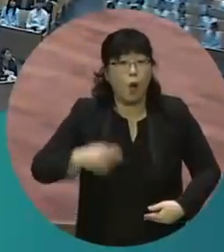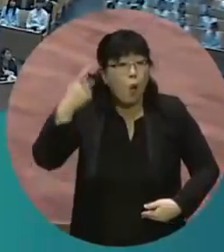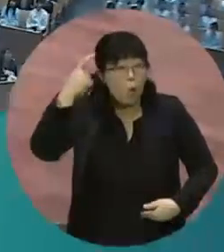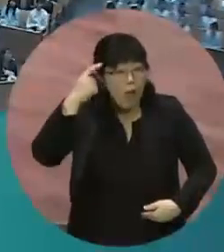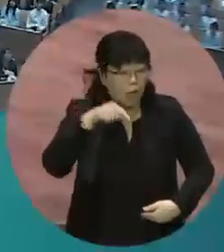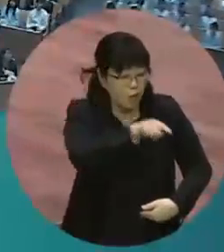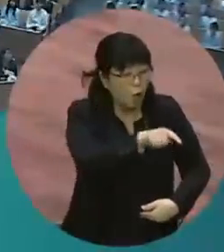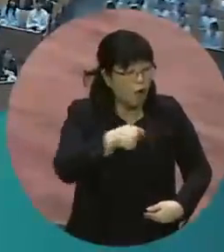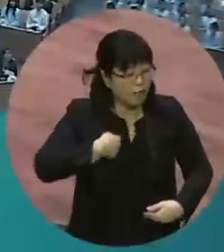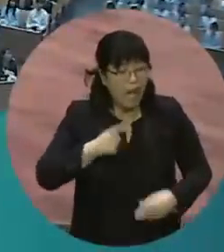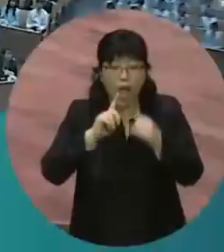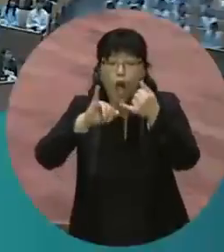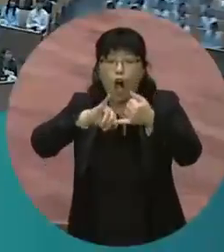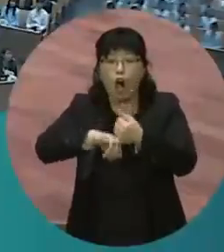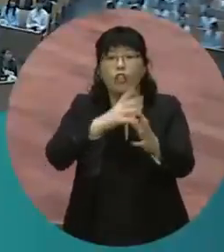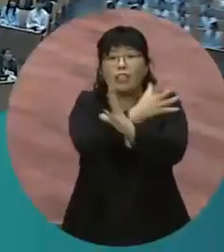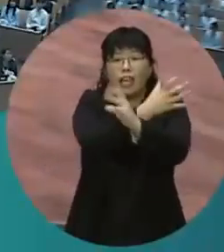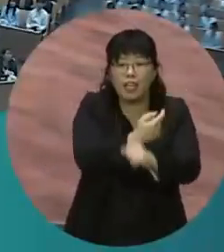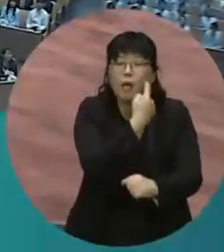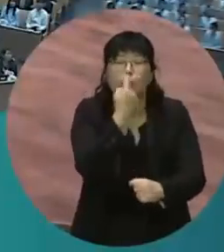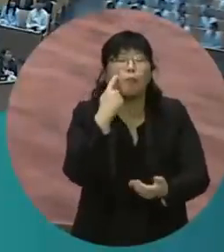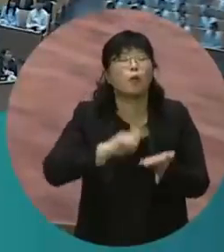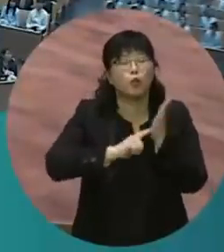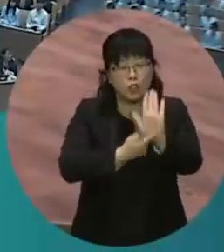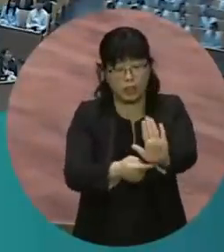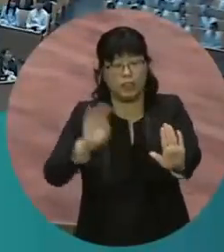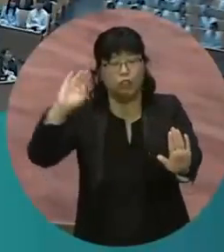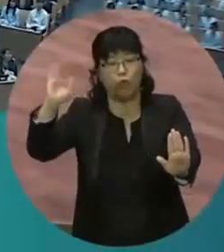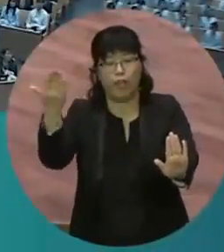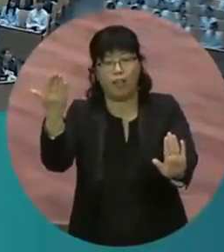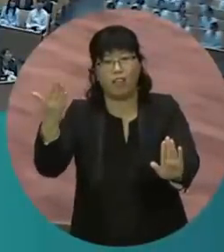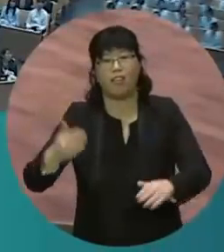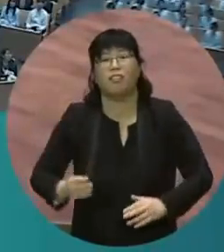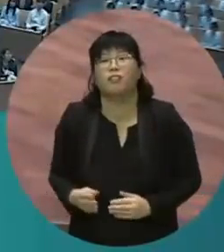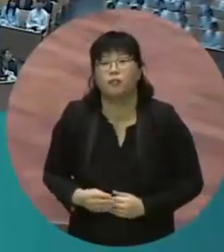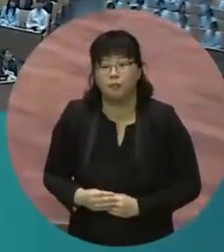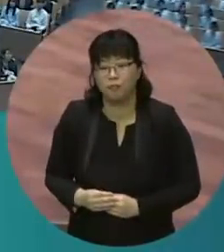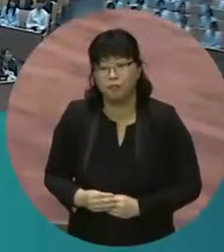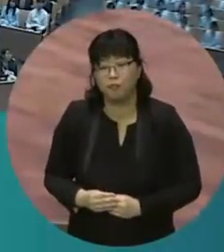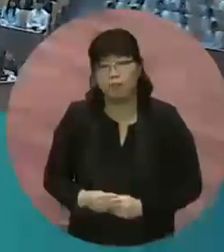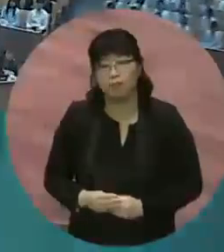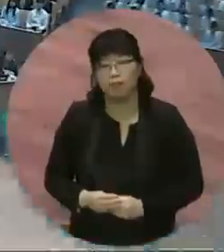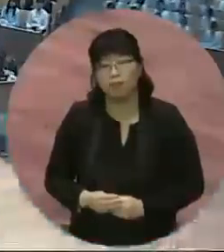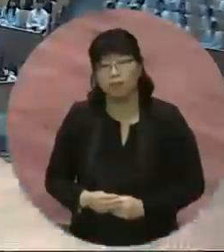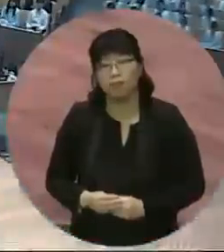이것이 나와 너희 사이에 언약의 표정이니라.